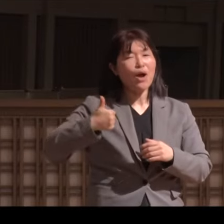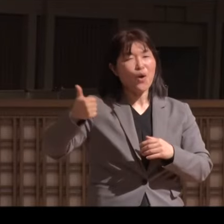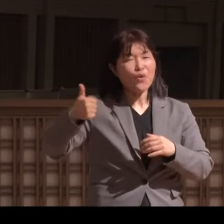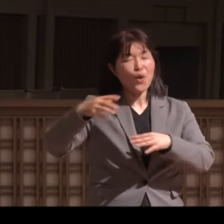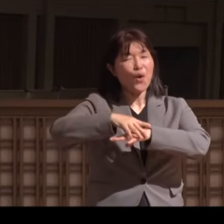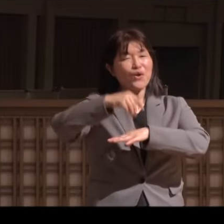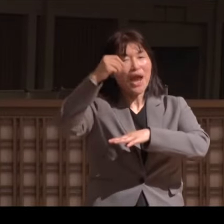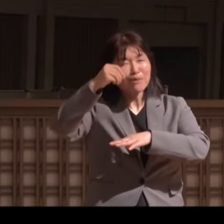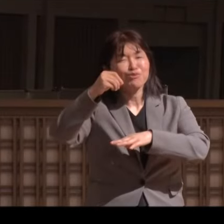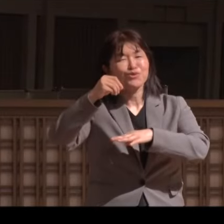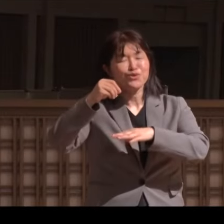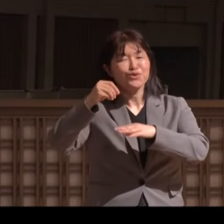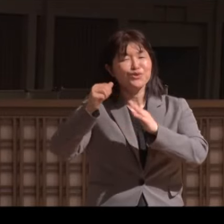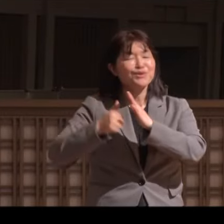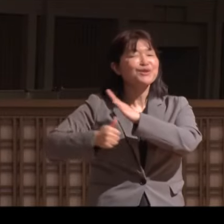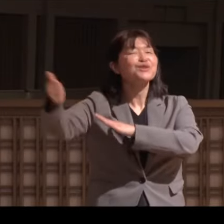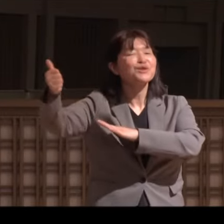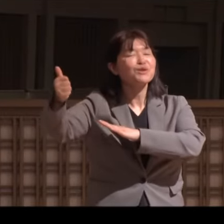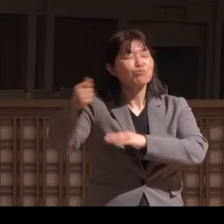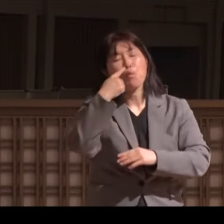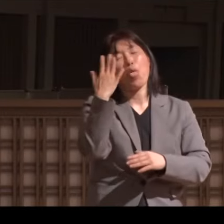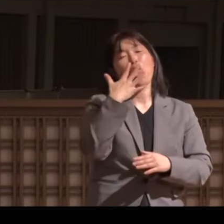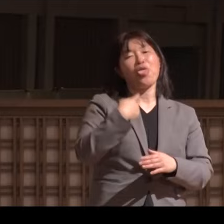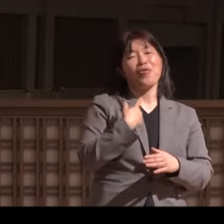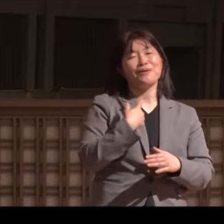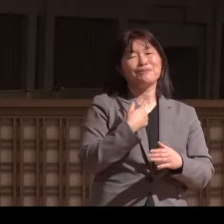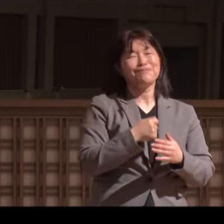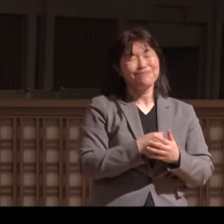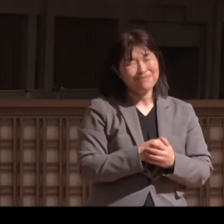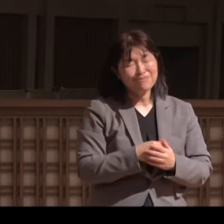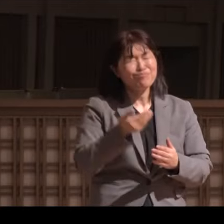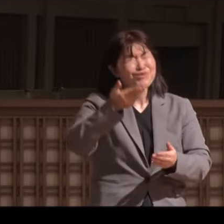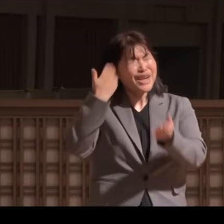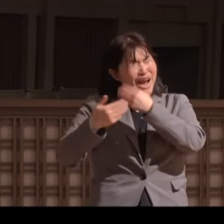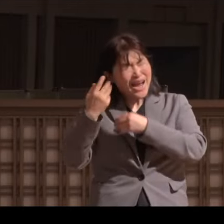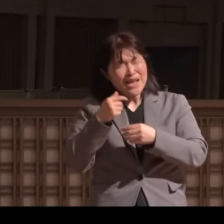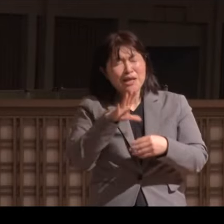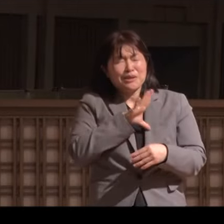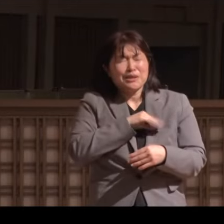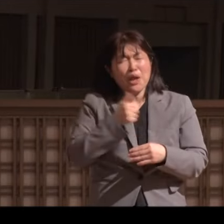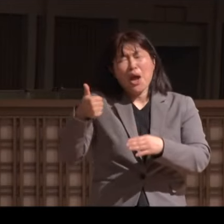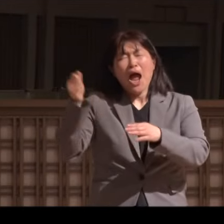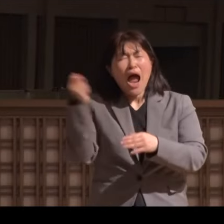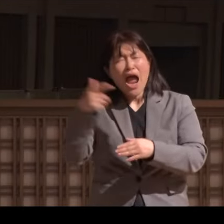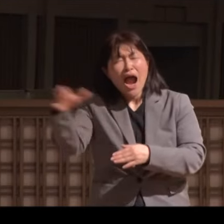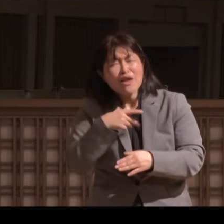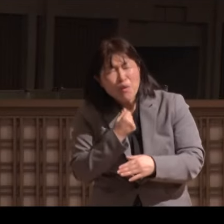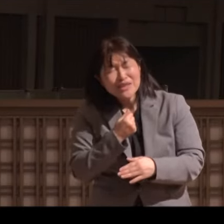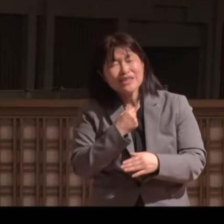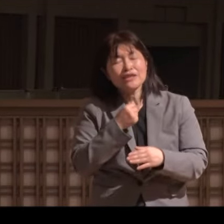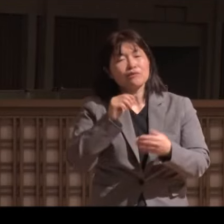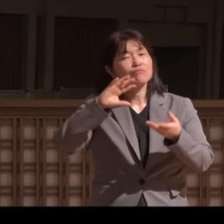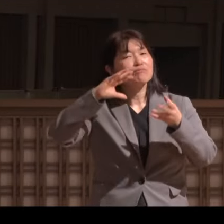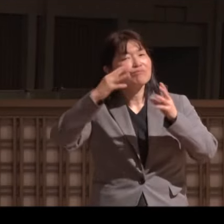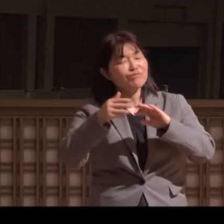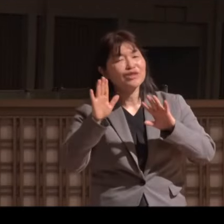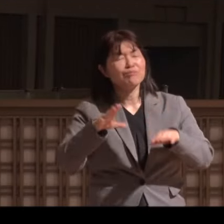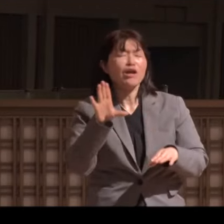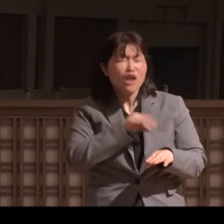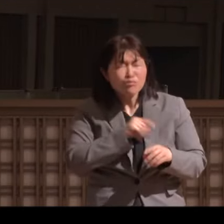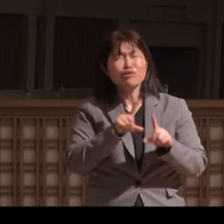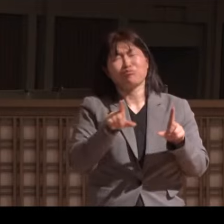行ってもそんなに心細くというかあのすごく昔は寂しくて悲しくて仕方がなかったんですけれども今は寂し